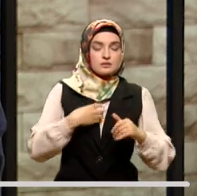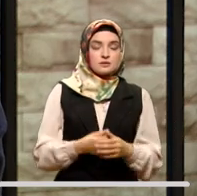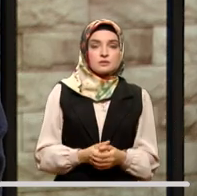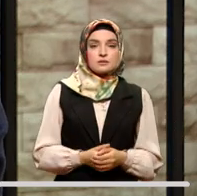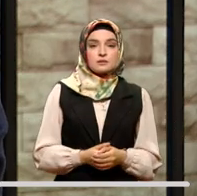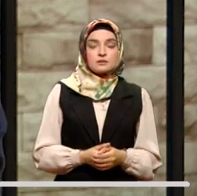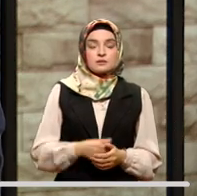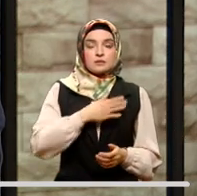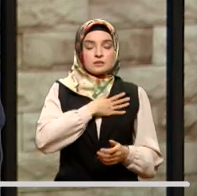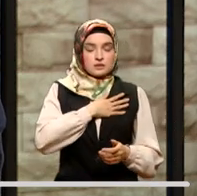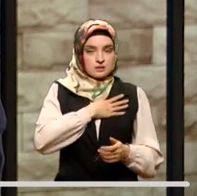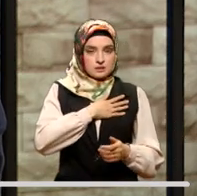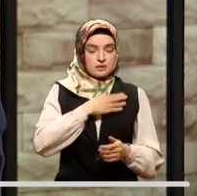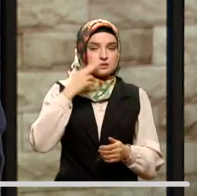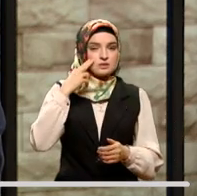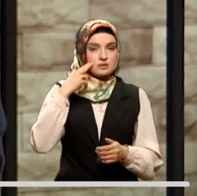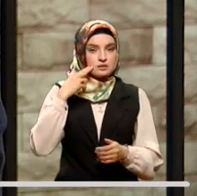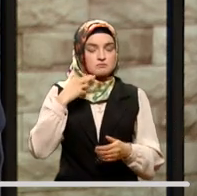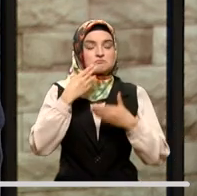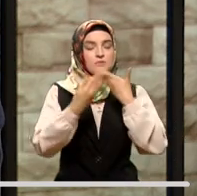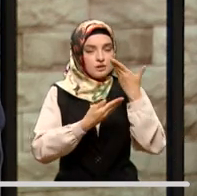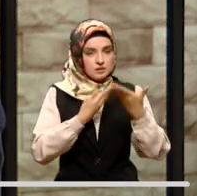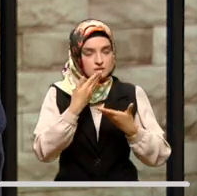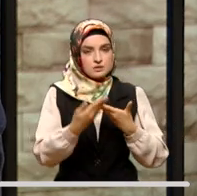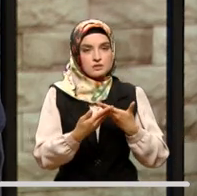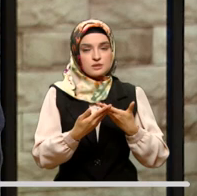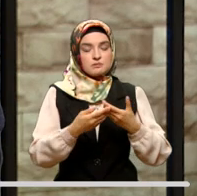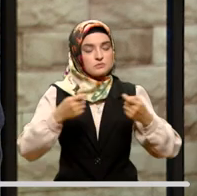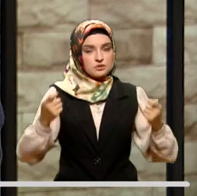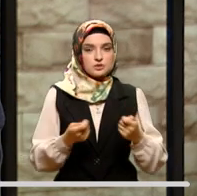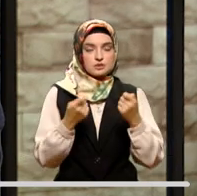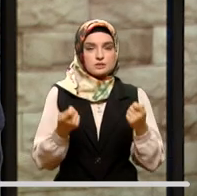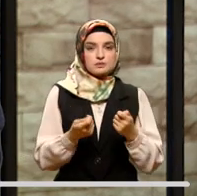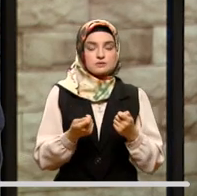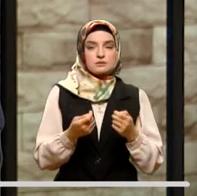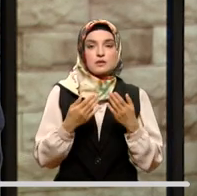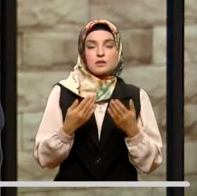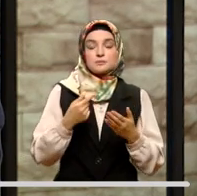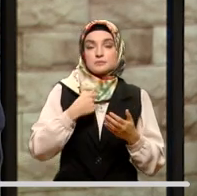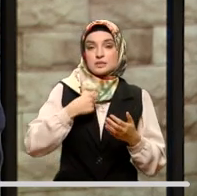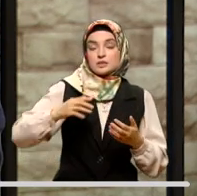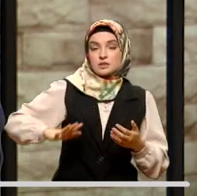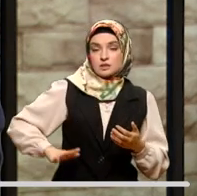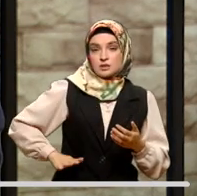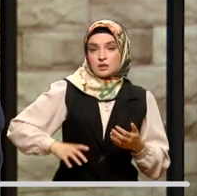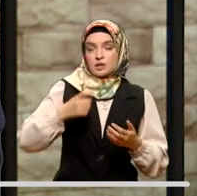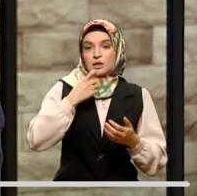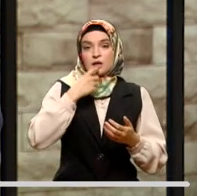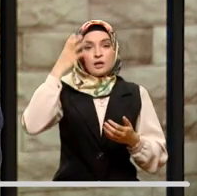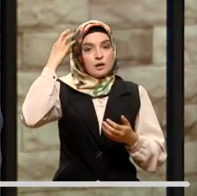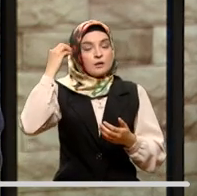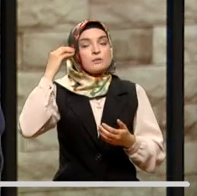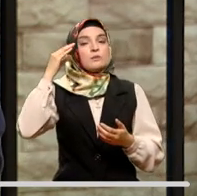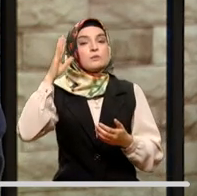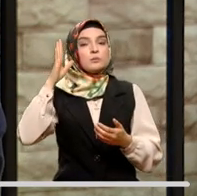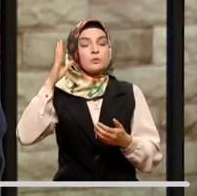dini terbiye, dini edebi vermeye gayret eden bir kadındı ama benim çocuk yaşta anlamlandıramayacağım pek çok